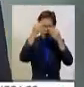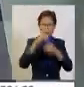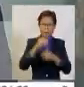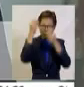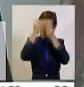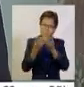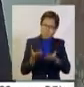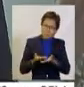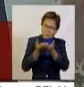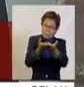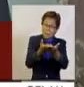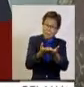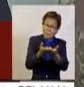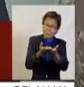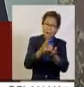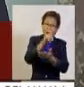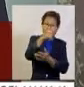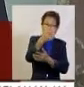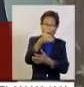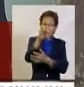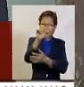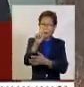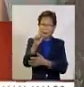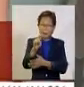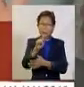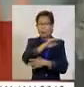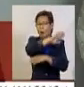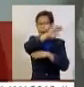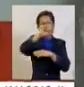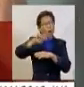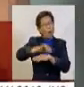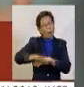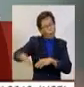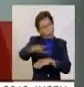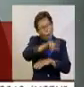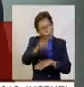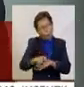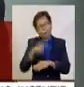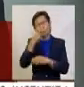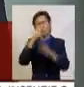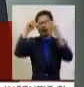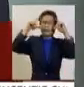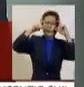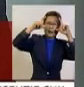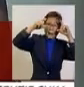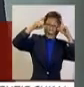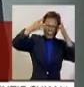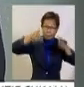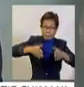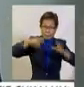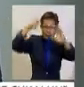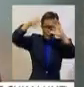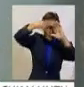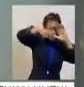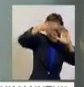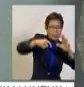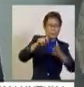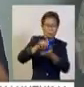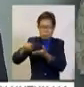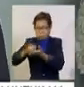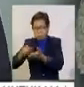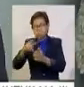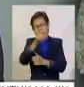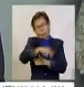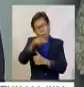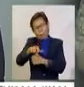membuka khairat program ini untuk semua belakang tabir. Siapa yang menjadi kameraman, jurnalis dan sebagainya.